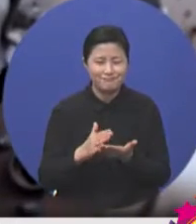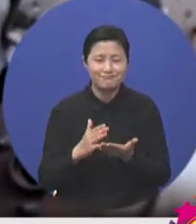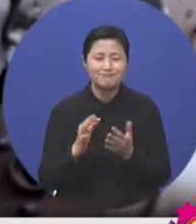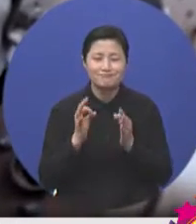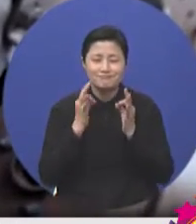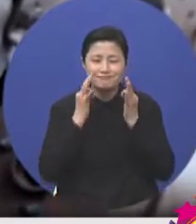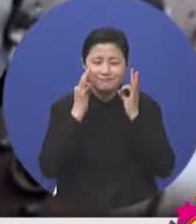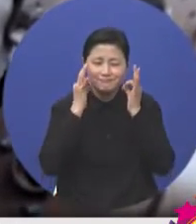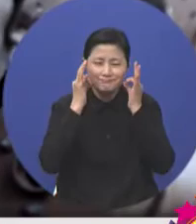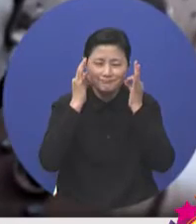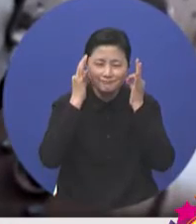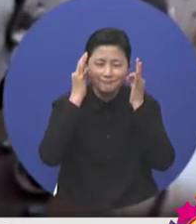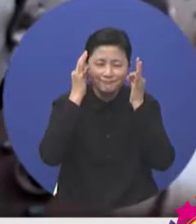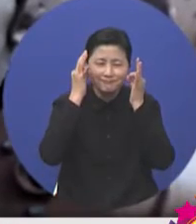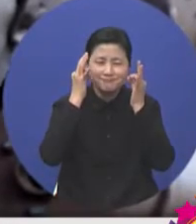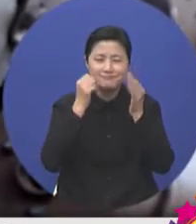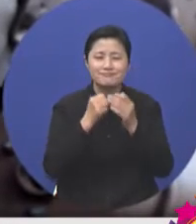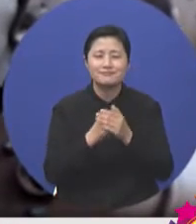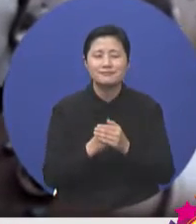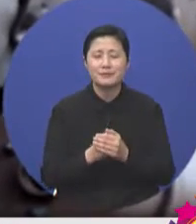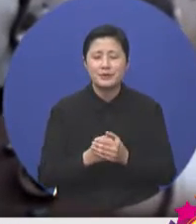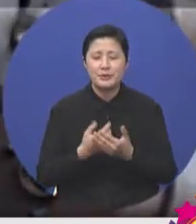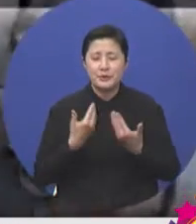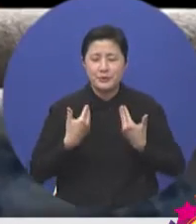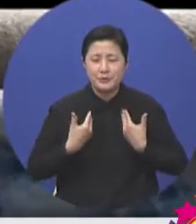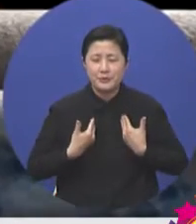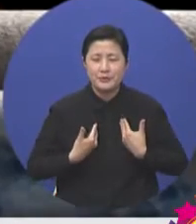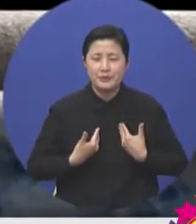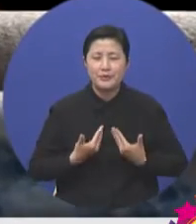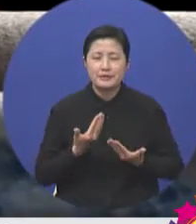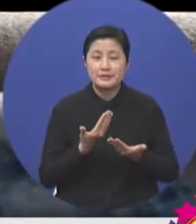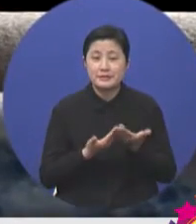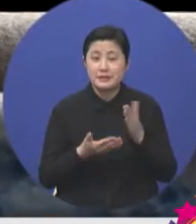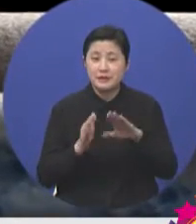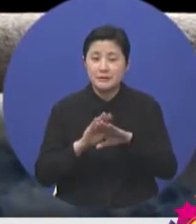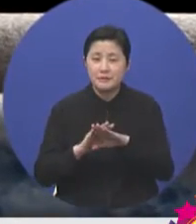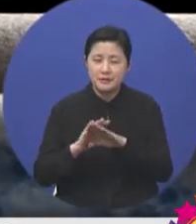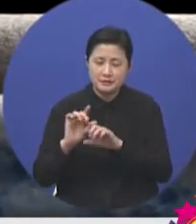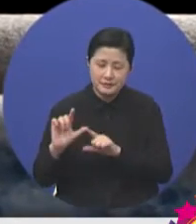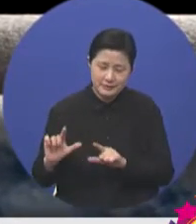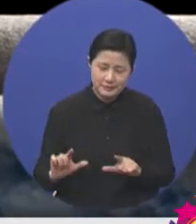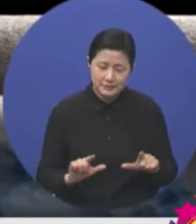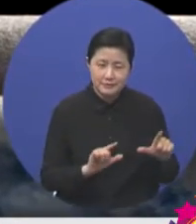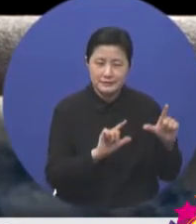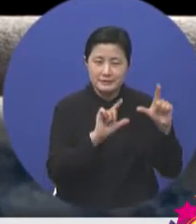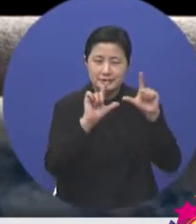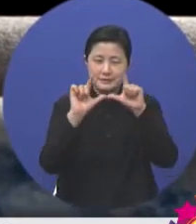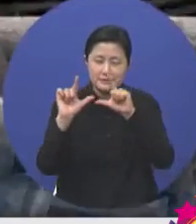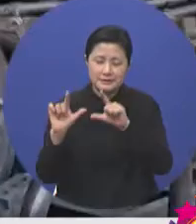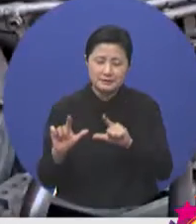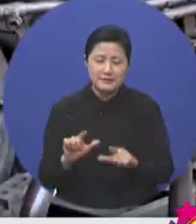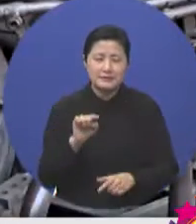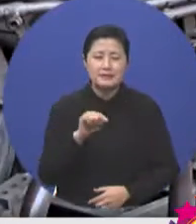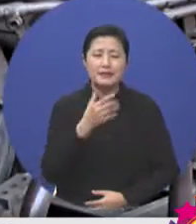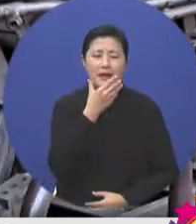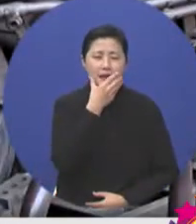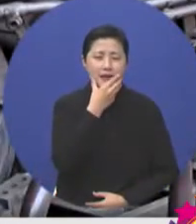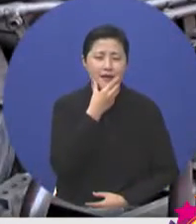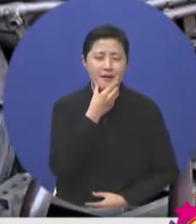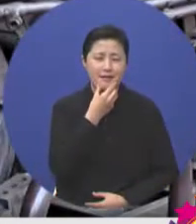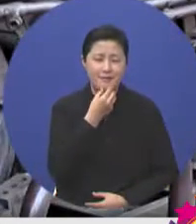뜨거운 정성 고이 접어 찾아오니